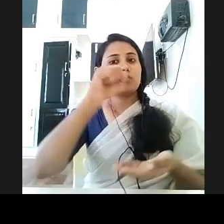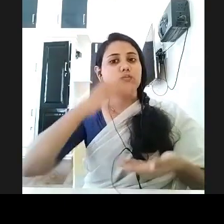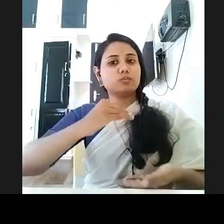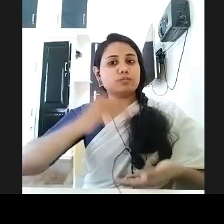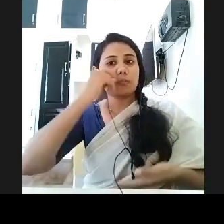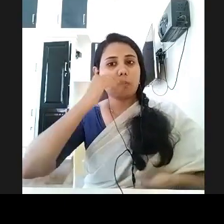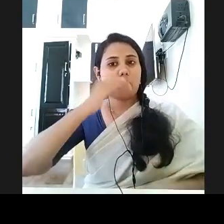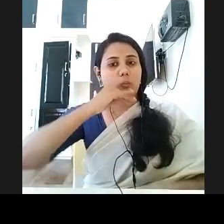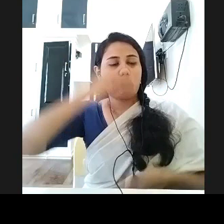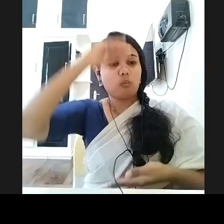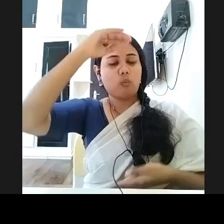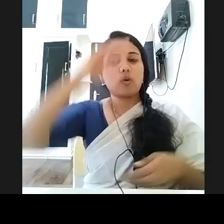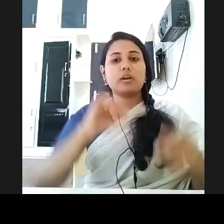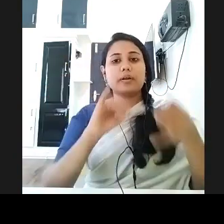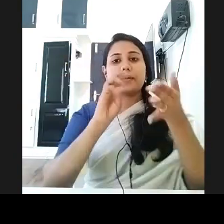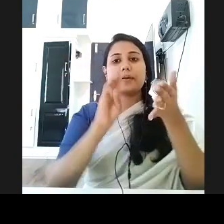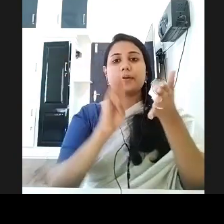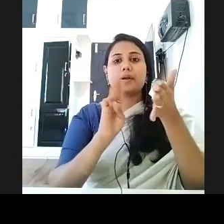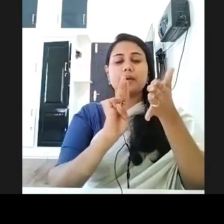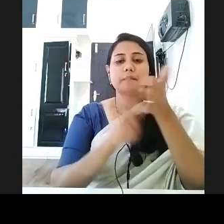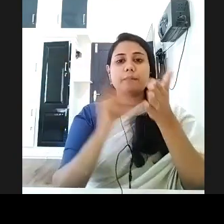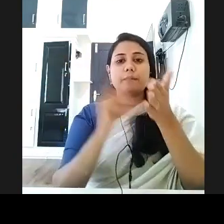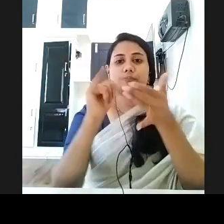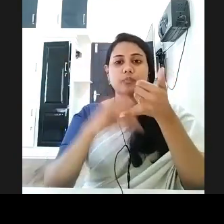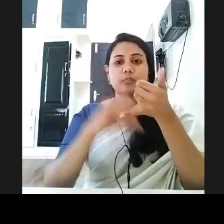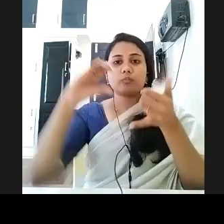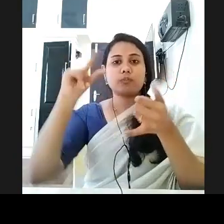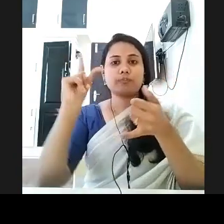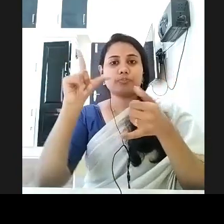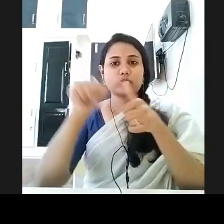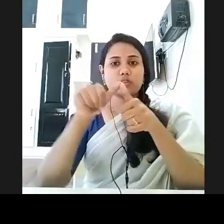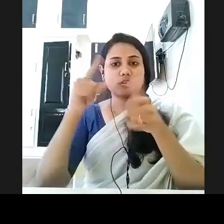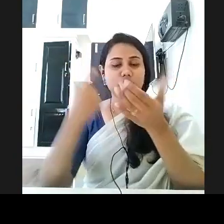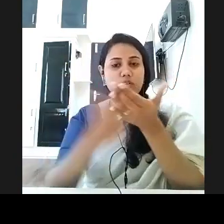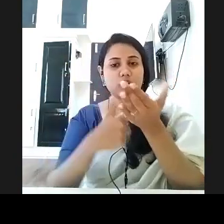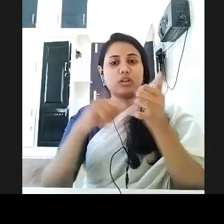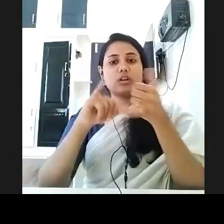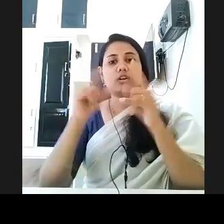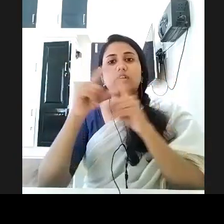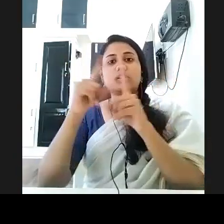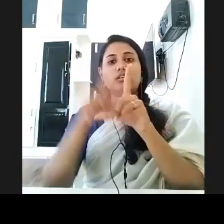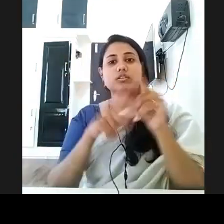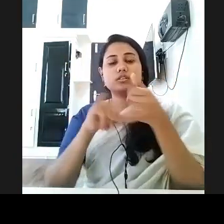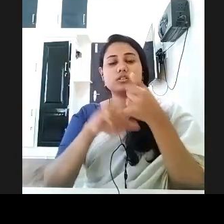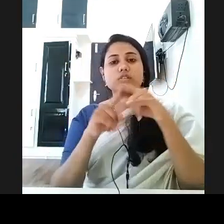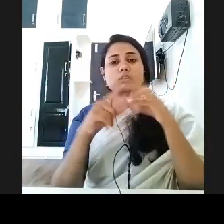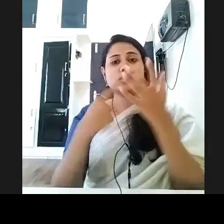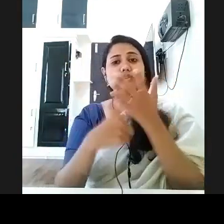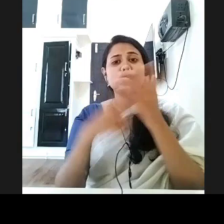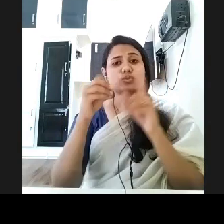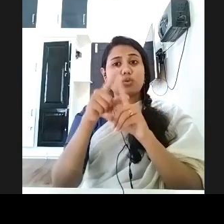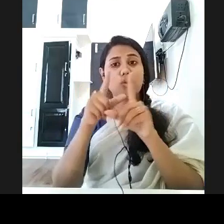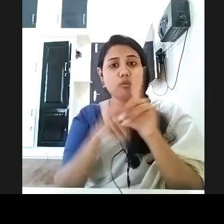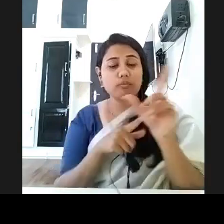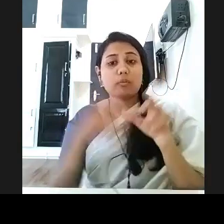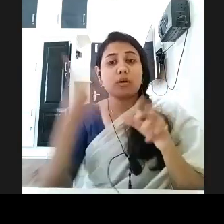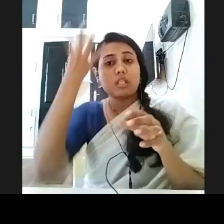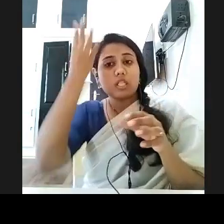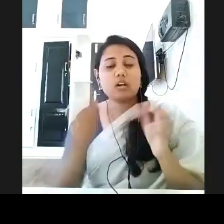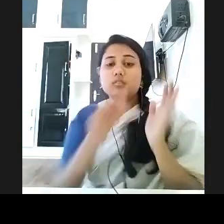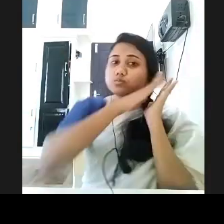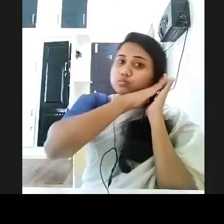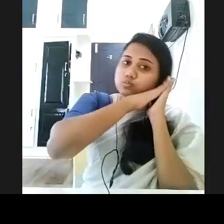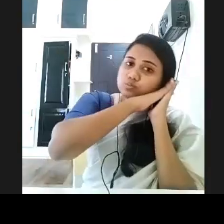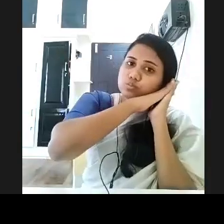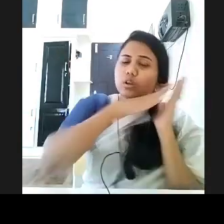വയസ്സായിട്ടുണ്ട്. മസ്കുലർ ഡിസ്ട്രോഫിയാണ്. അപ്പൊ നേരത്തെ പറഞ്ഞ മാതിരി തന്നെ രാത്രി കിടക്കുമ്പോഴൊക്കെ ഭയങ്കര വേദന പറയുന്നുണ്ട്. അങ്ങോട്ട് കടുത്ത്